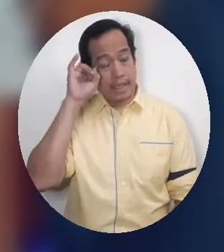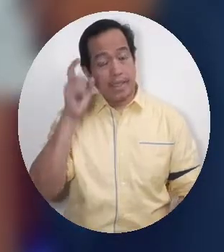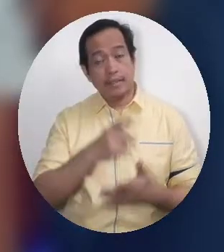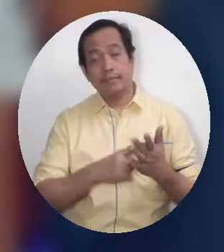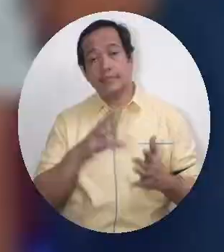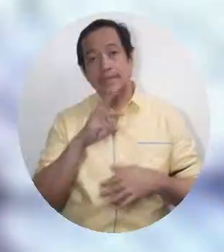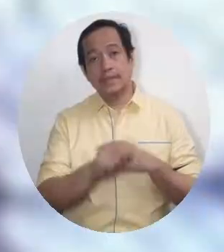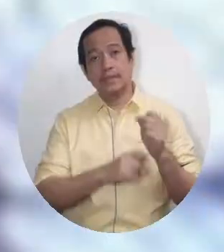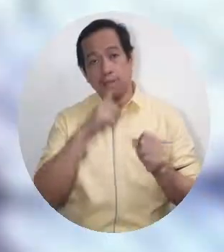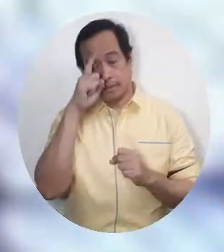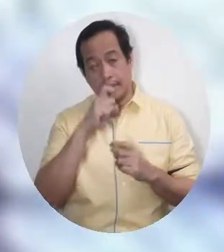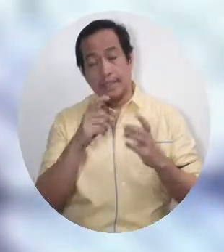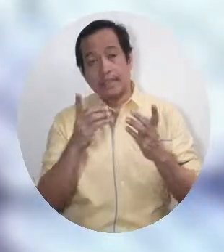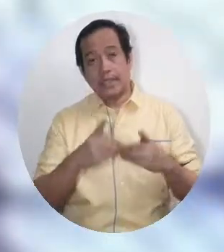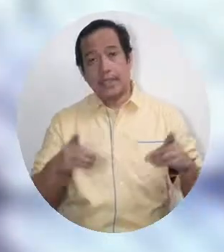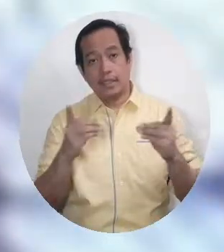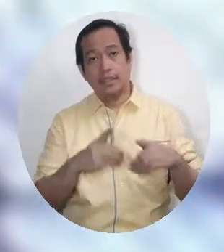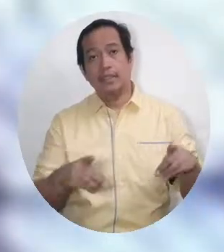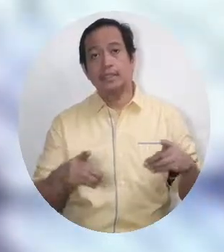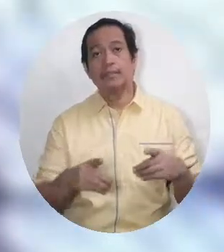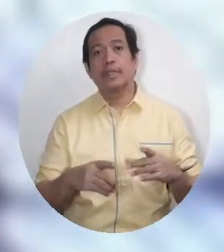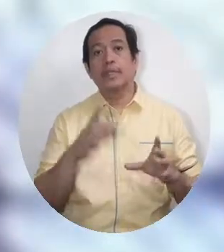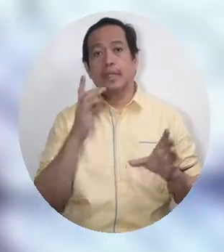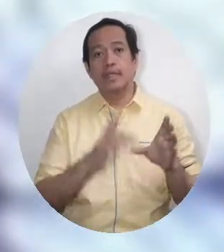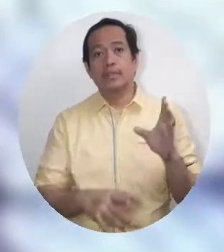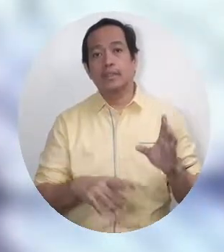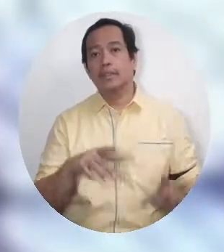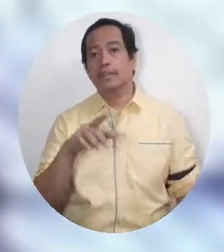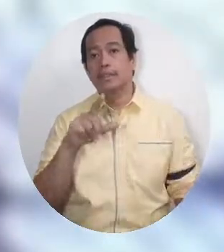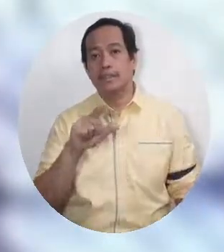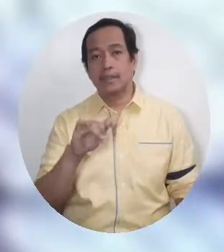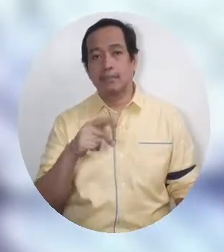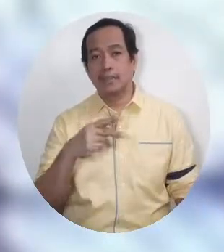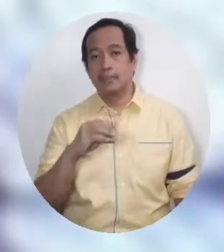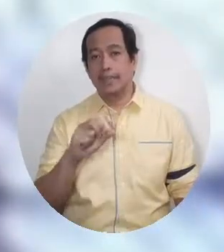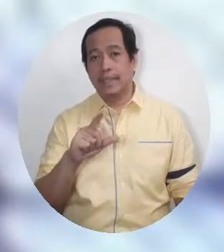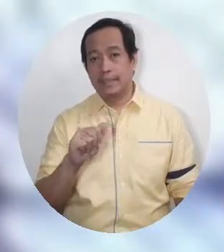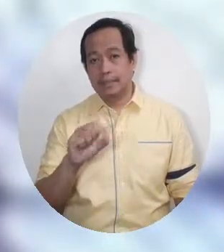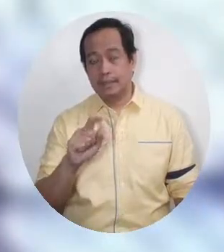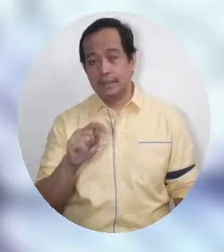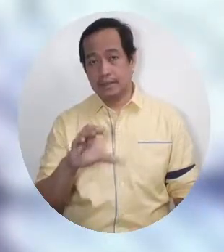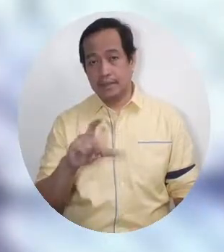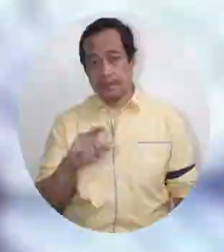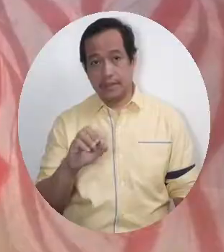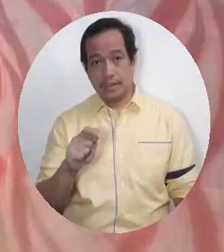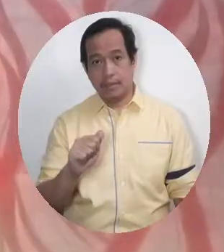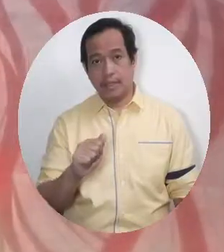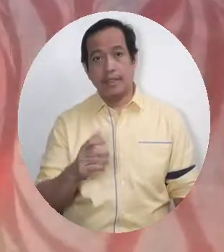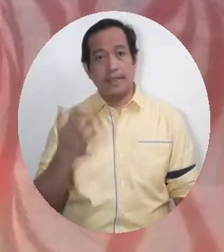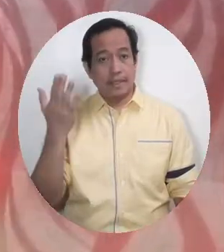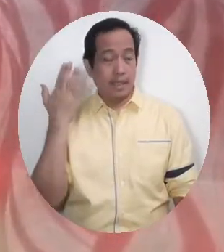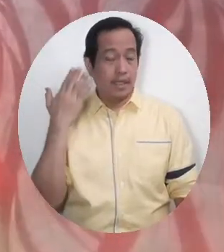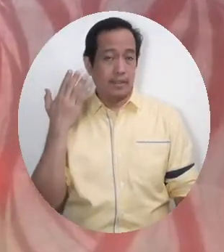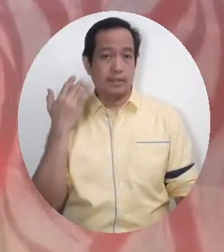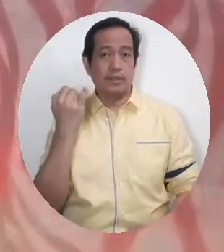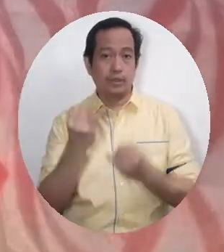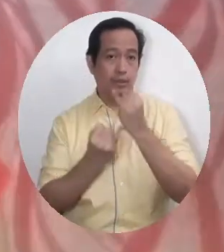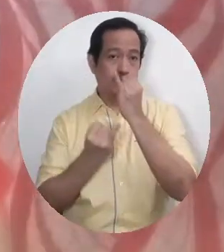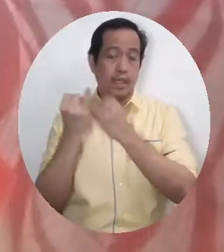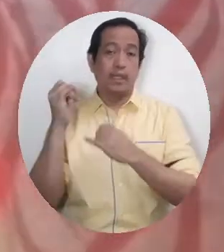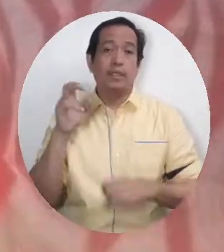Si Ian po na 6 taong gulang na na-diagnose ng acute lymphoblastic leukemia nakaraang taon ng